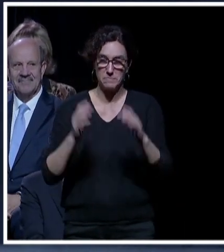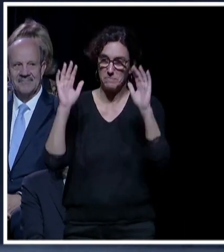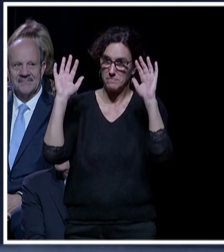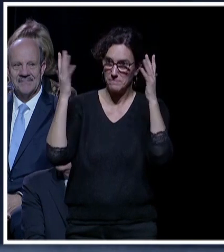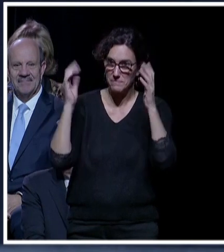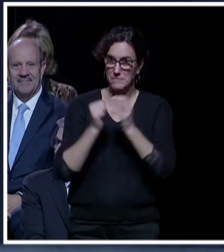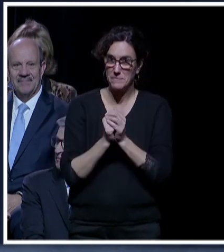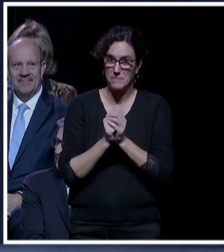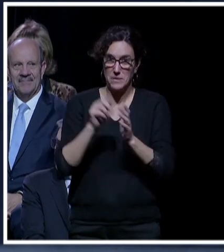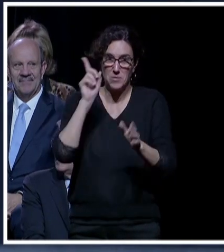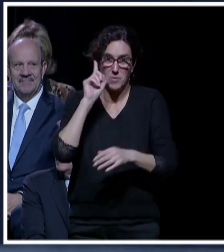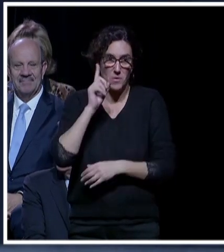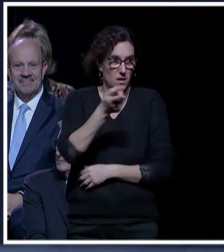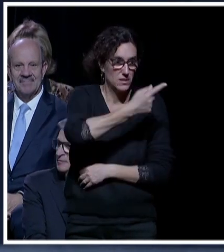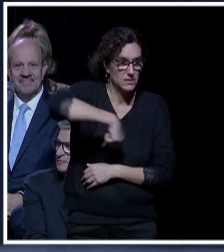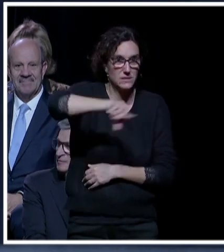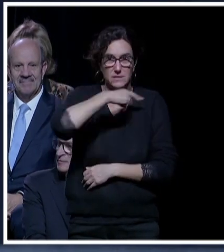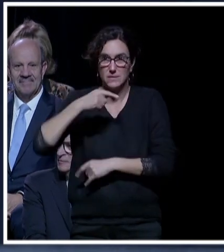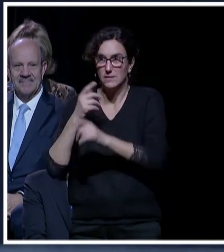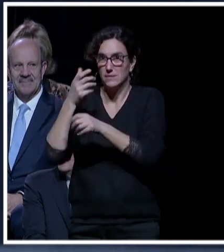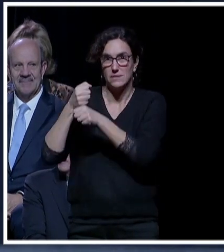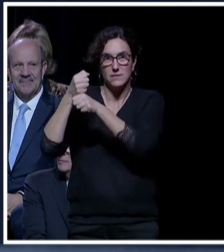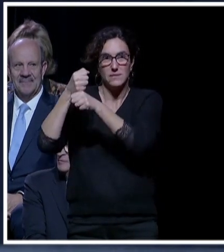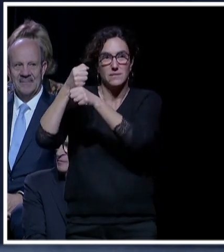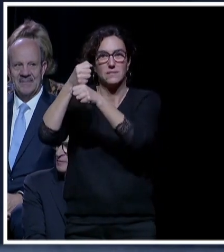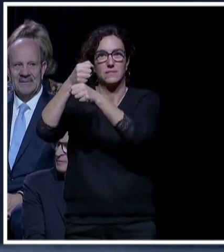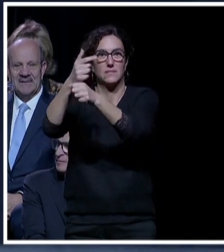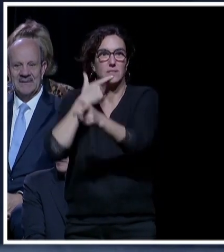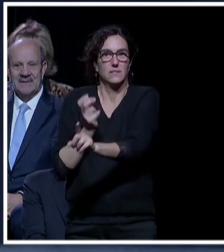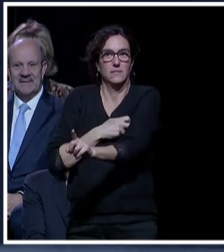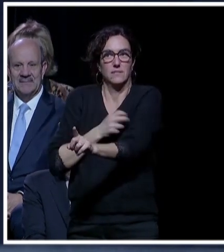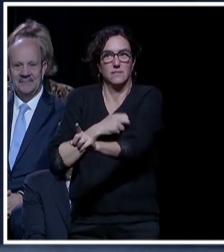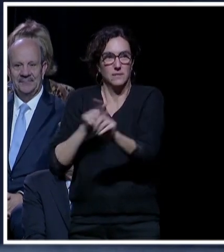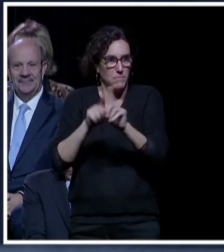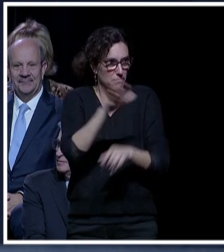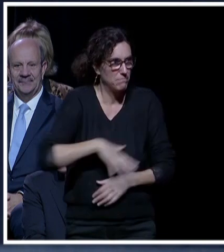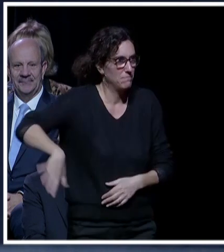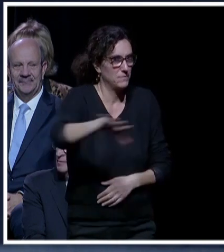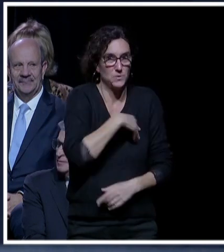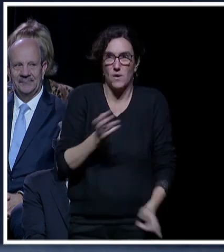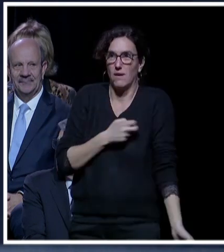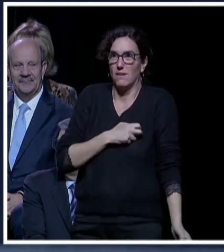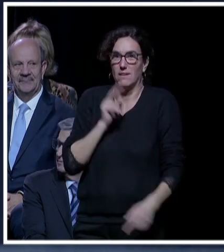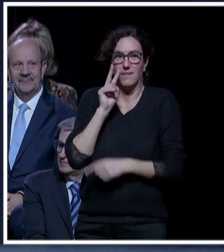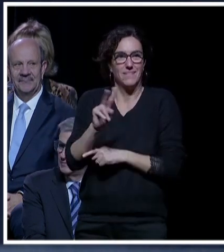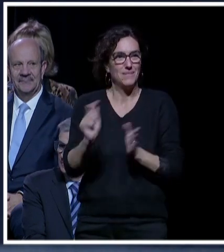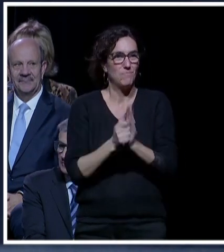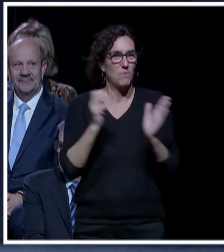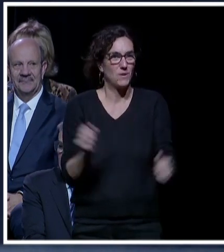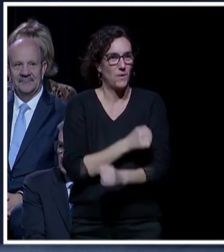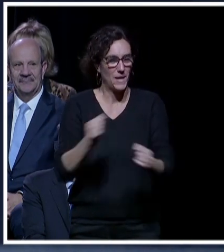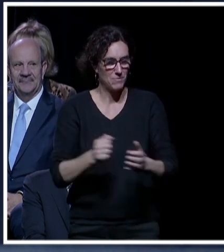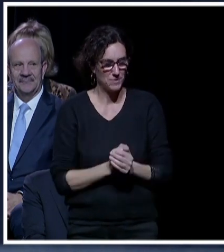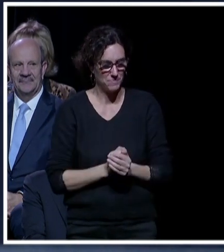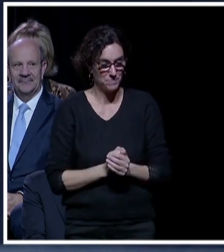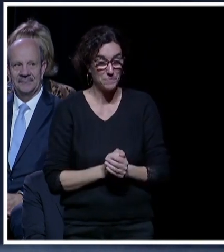Félicitations, nos cœurs battront à l'unisson des vôtres pendant ce moment exceptionnel. Mesdames et messieurs, enfin, si nous avons la chance de vivre au Canet,